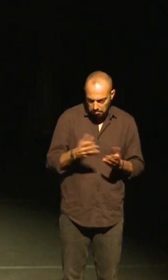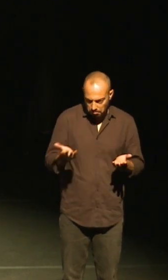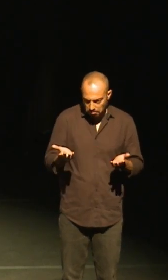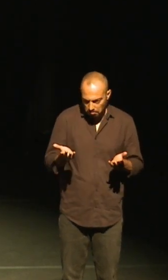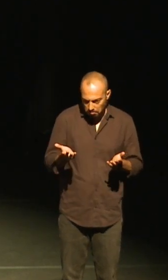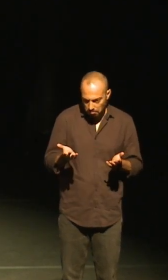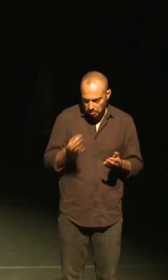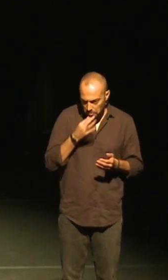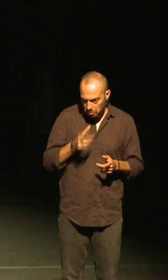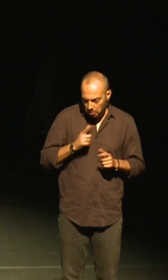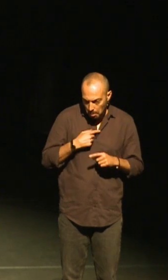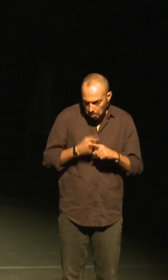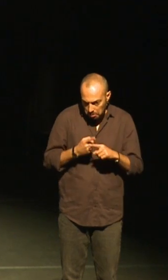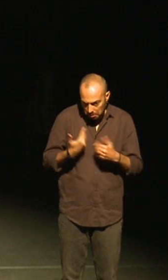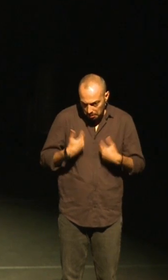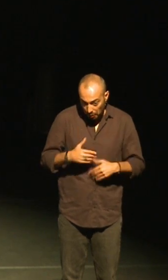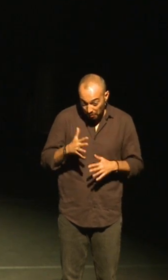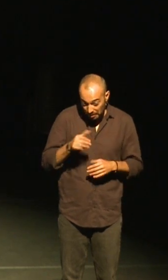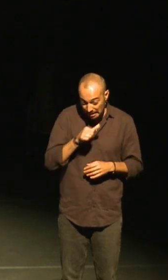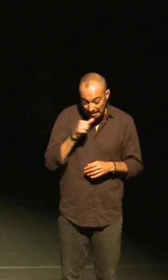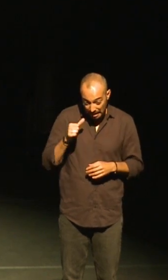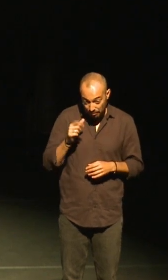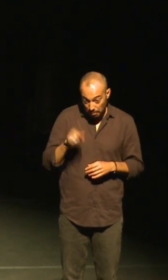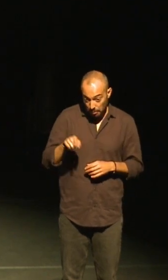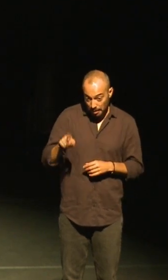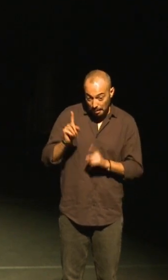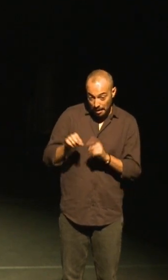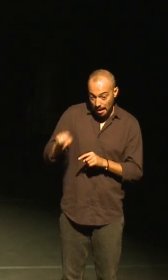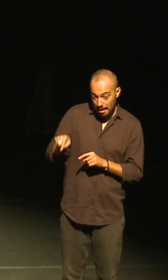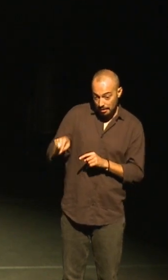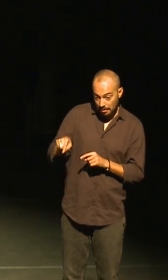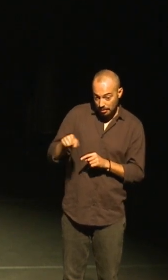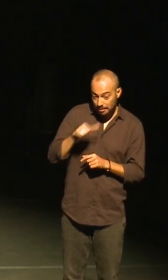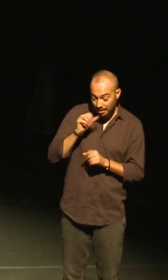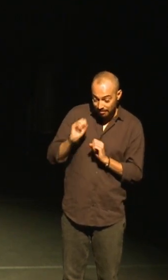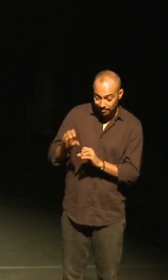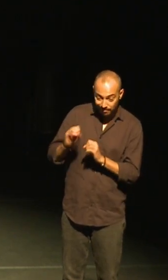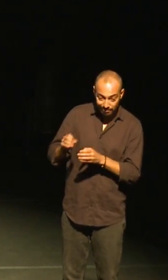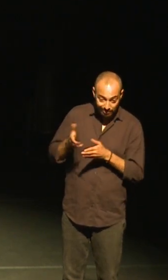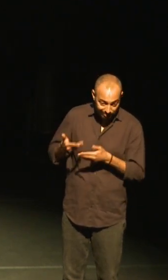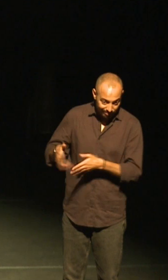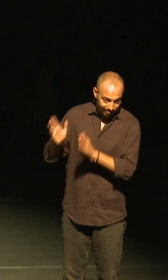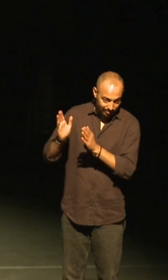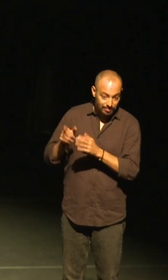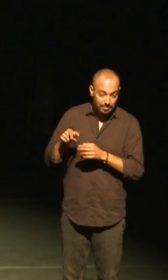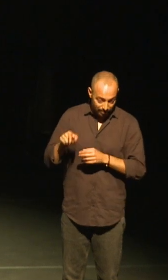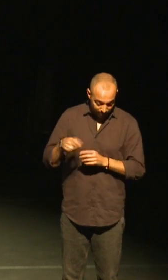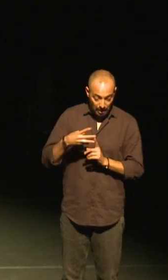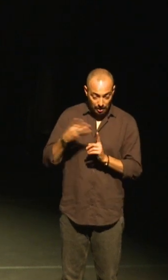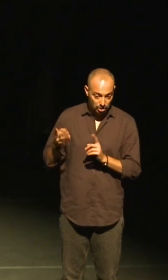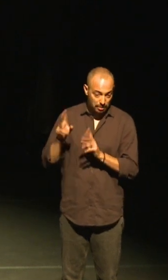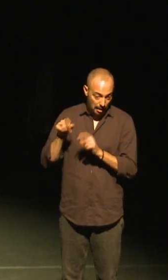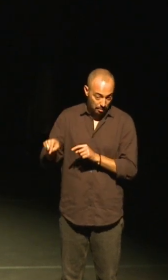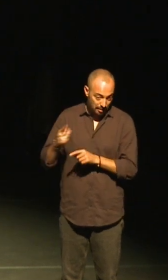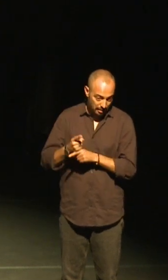forse ce n'è bisogno anche a Milano e poi c'era stata un'altra cosa che Durante quegli anni Ero entrato in contatto con